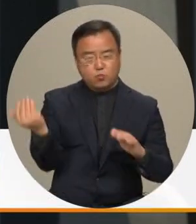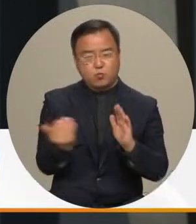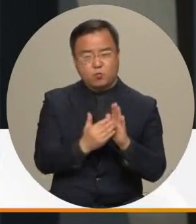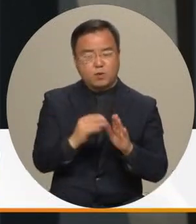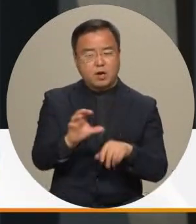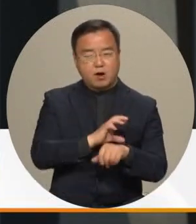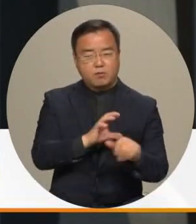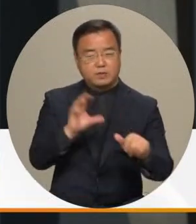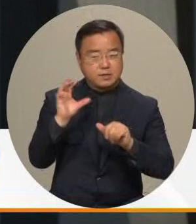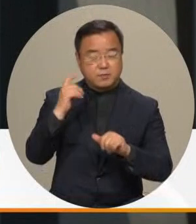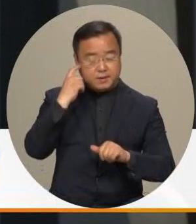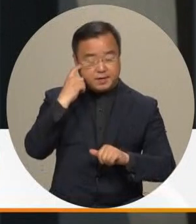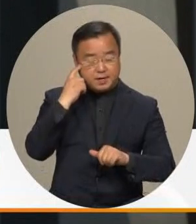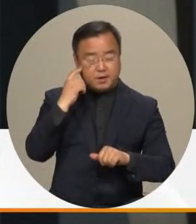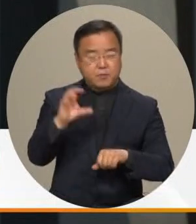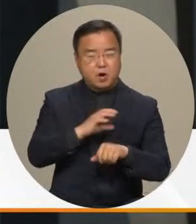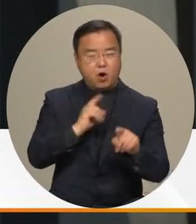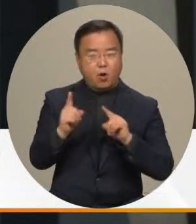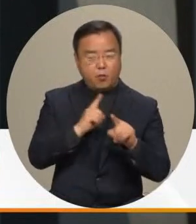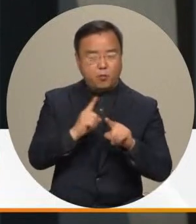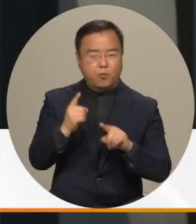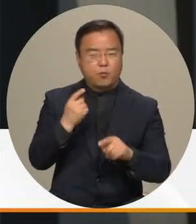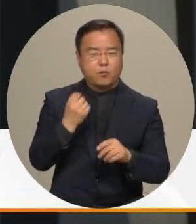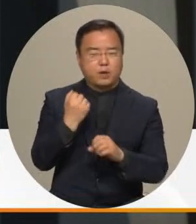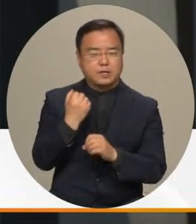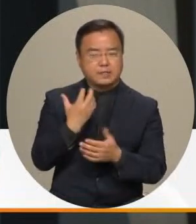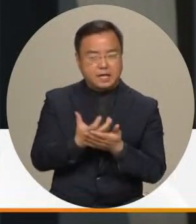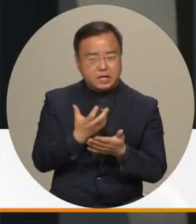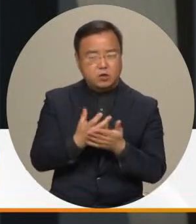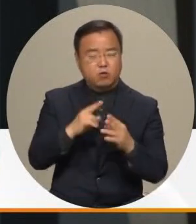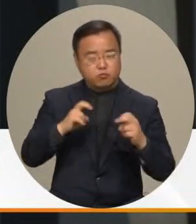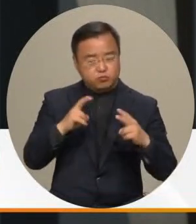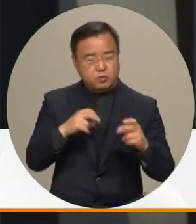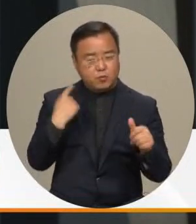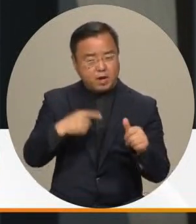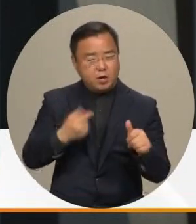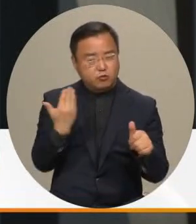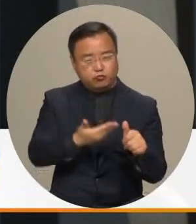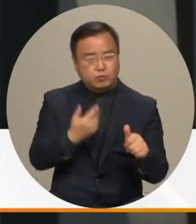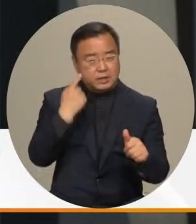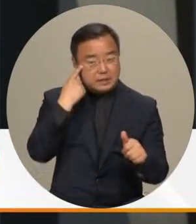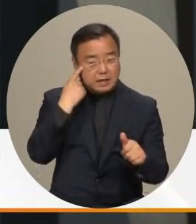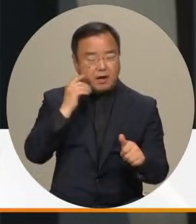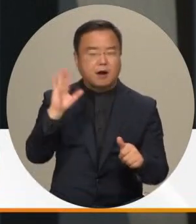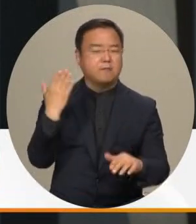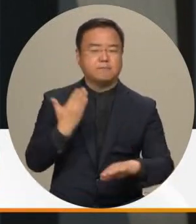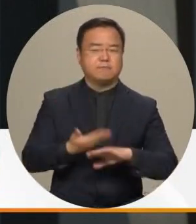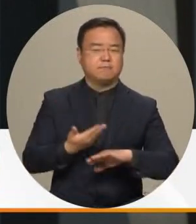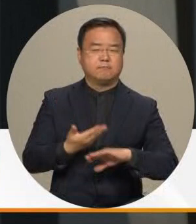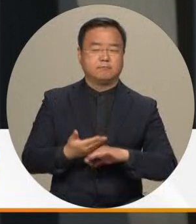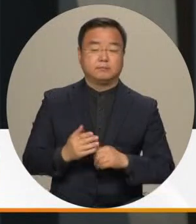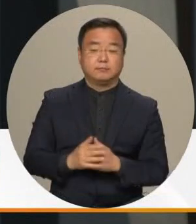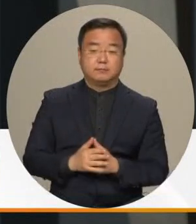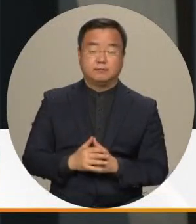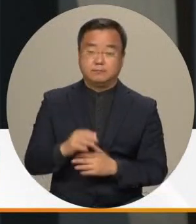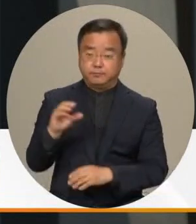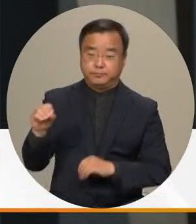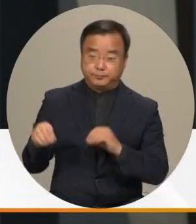언어나 뭐 데이터 분석이나 이런 것들을 조기 교육할 것만 같은데 실상은 정반대에요 오히려